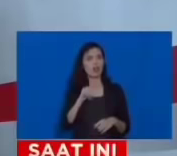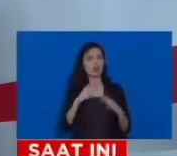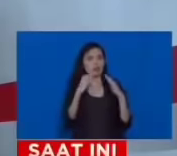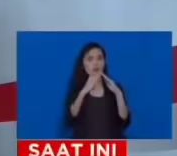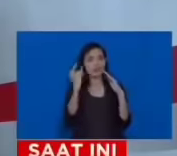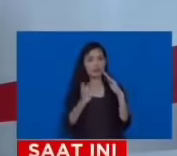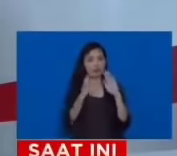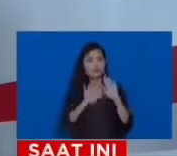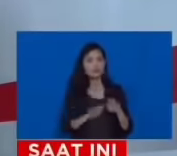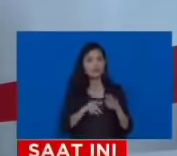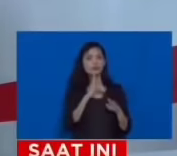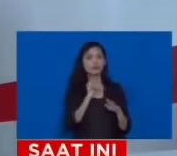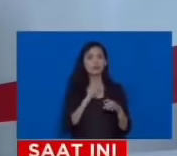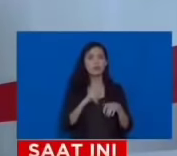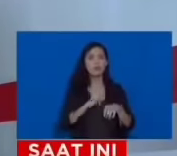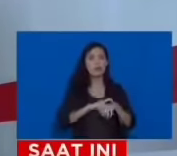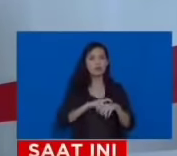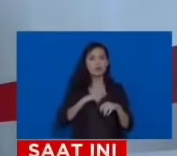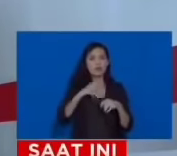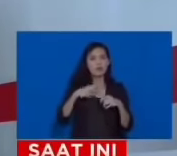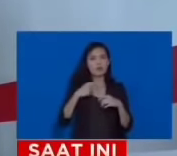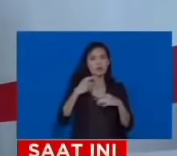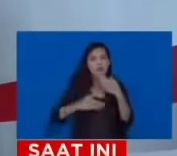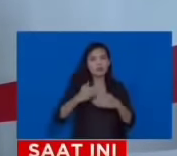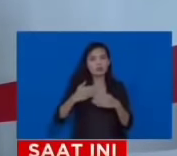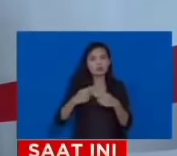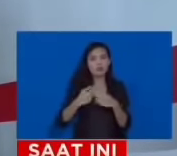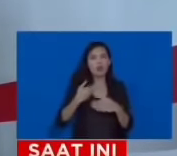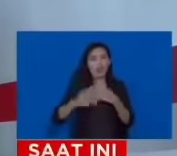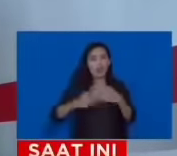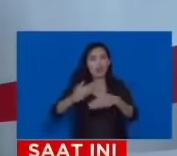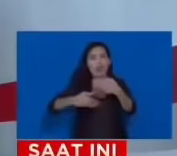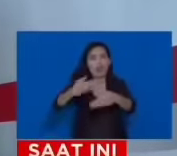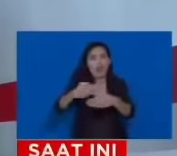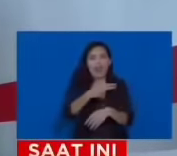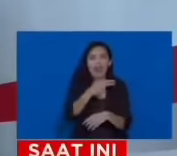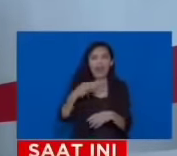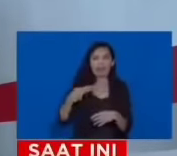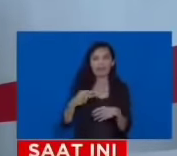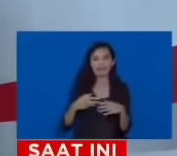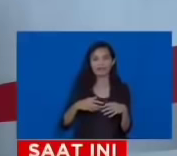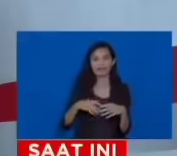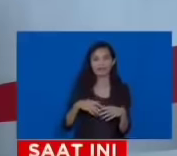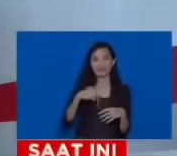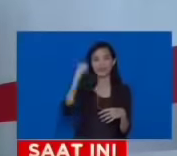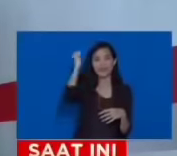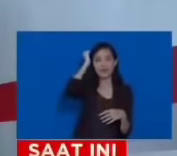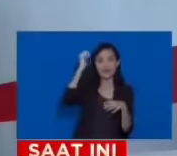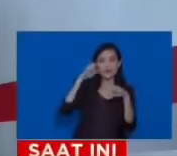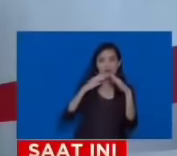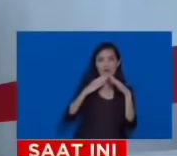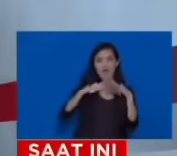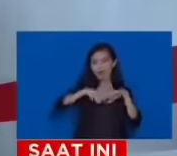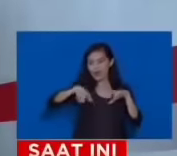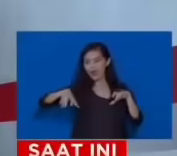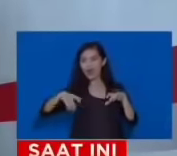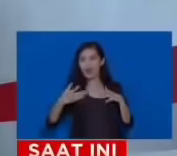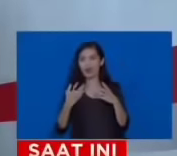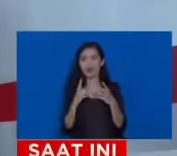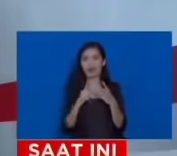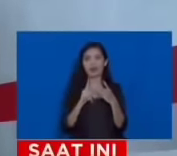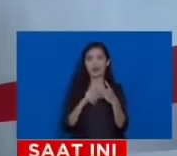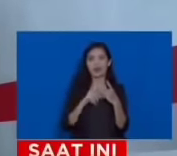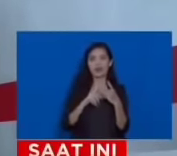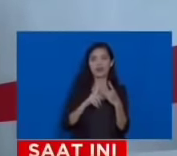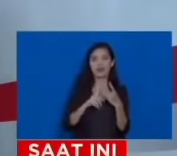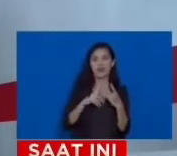yang tentunya akan menjadi beban untuk para ibu rumah tangga,